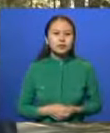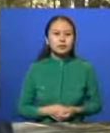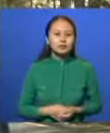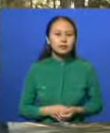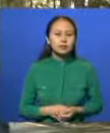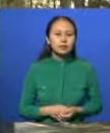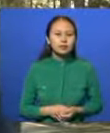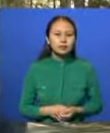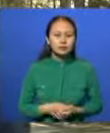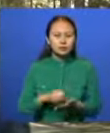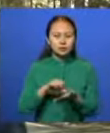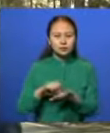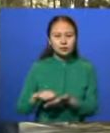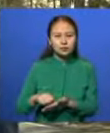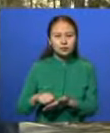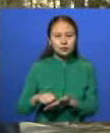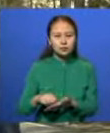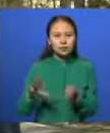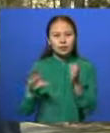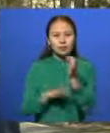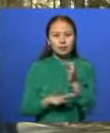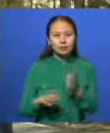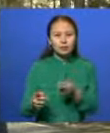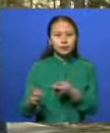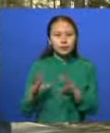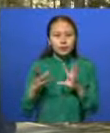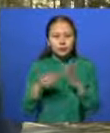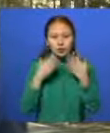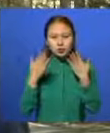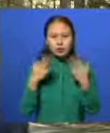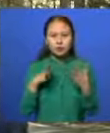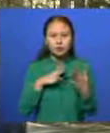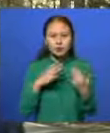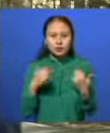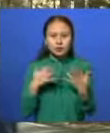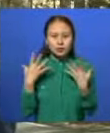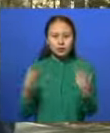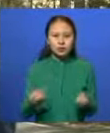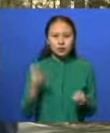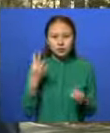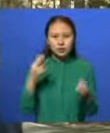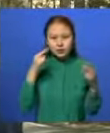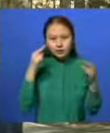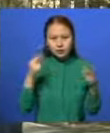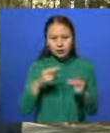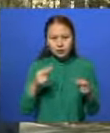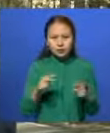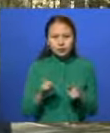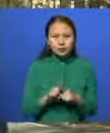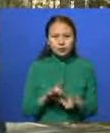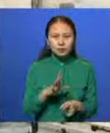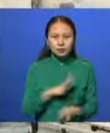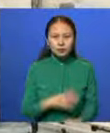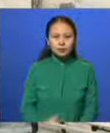тағылған айып бойынша қорытындысын оқып, бүгінгі күні 4 куәгер және 1 жәбірленуші